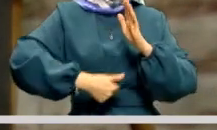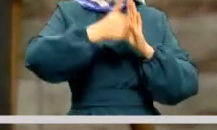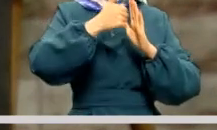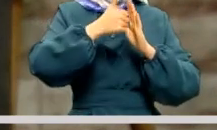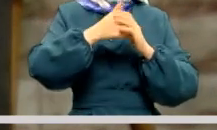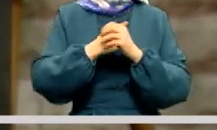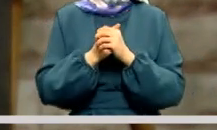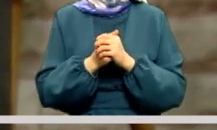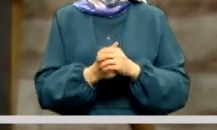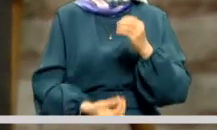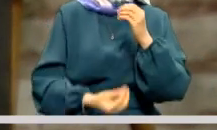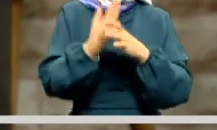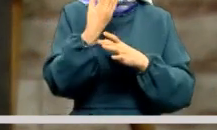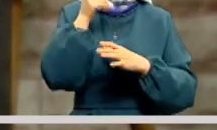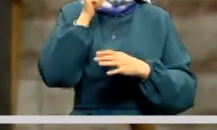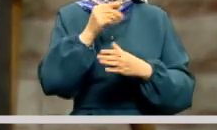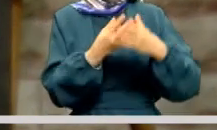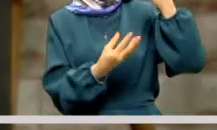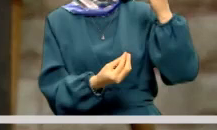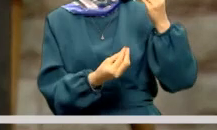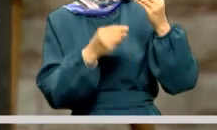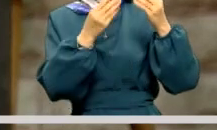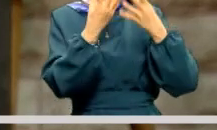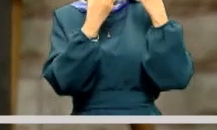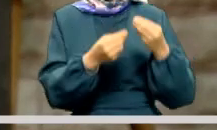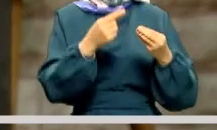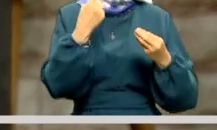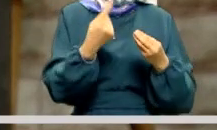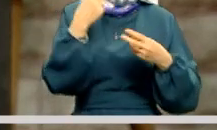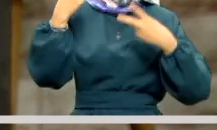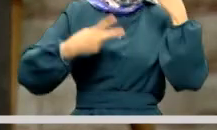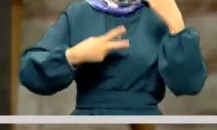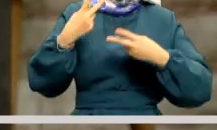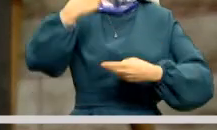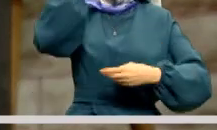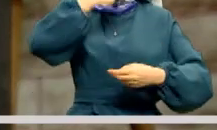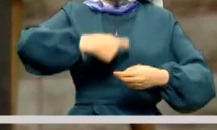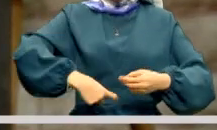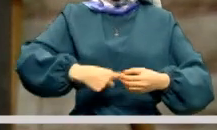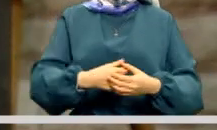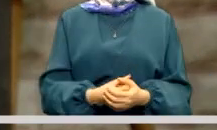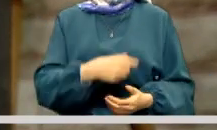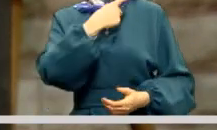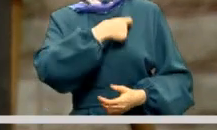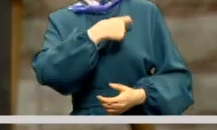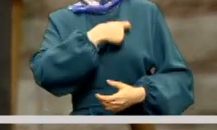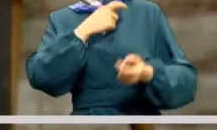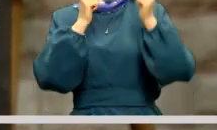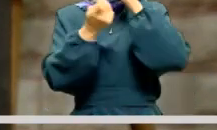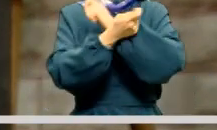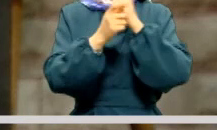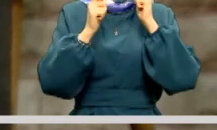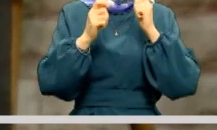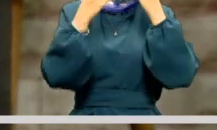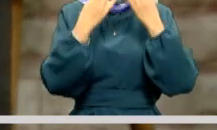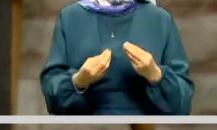yaratılma yaratılmış olmanın getirdiği bir takım karakterleri yapıları ya da özelliklerini değiştirmesini zor